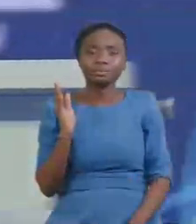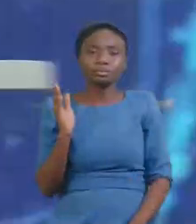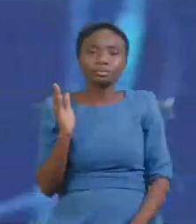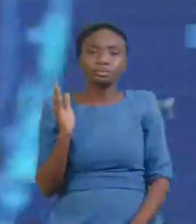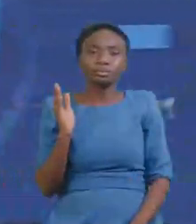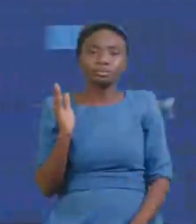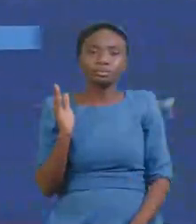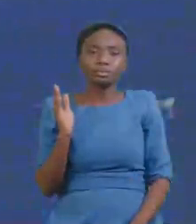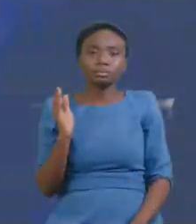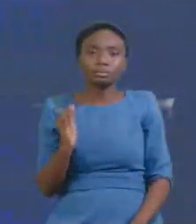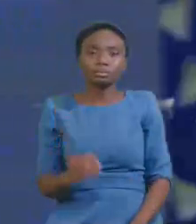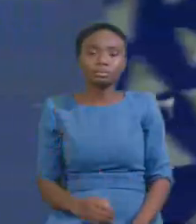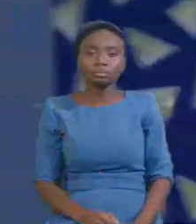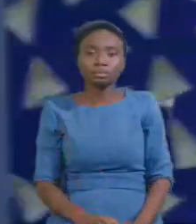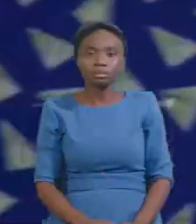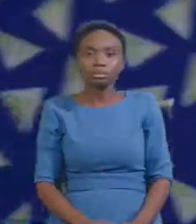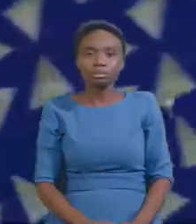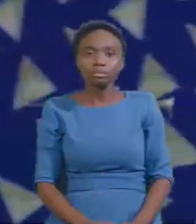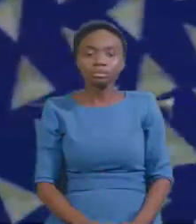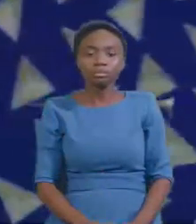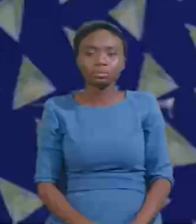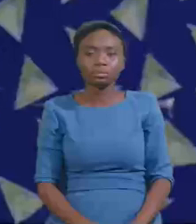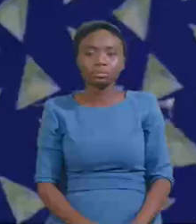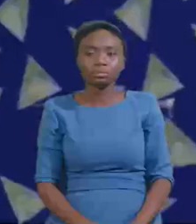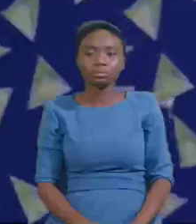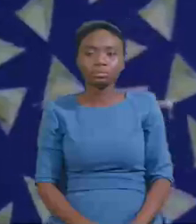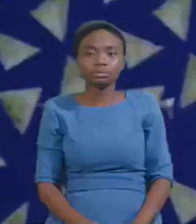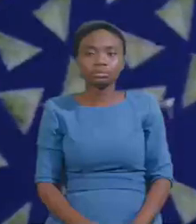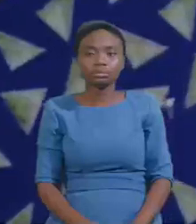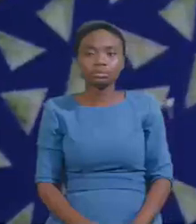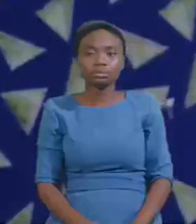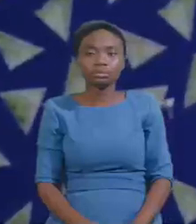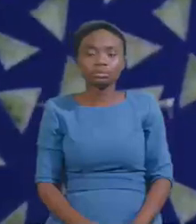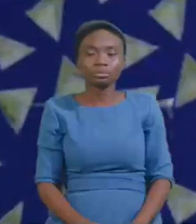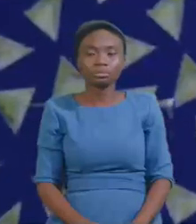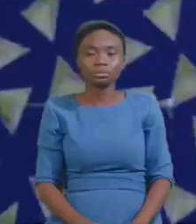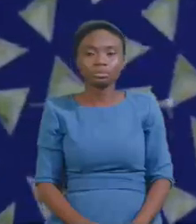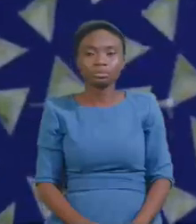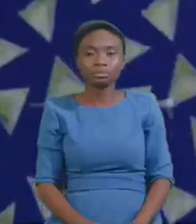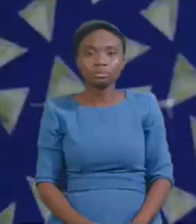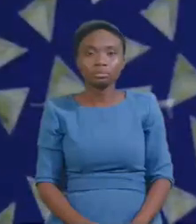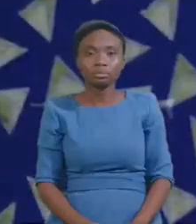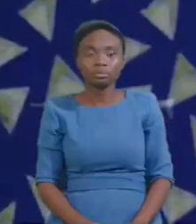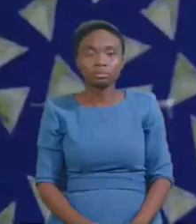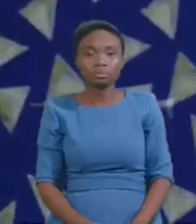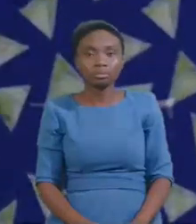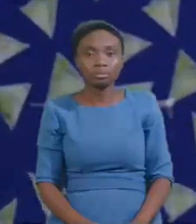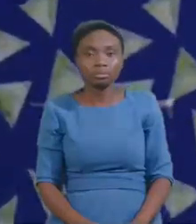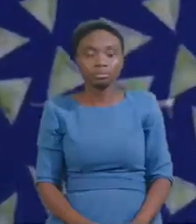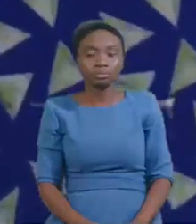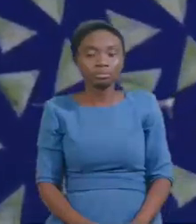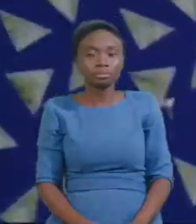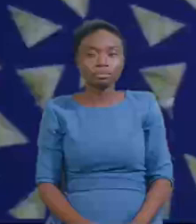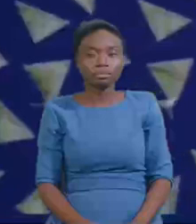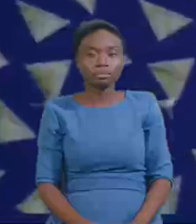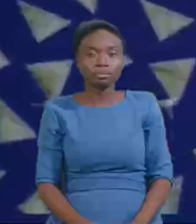Dans le royaume de Dieu, ils disent, on ne va jamais pardonner ça à cet homme, on ne va jamais lui pardonner ce qu'il a fait, on ne va jamais oublier ce qu'il a fait.